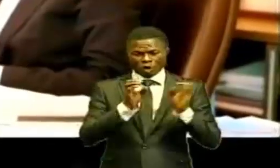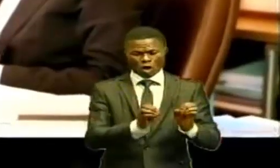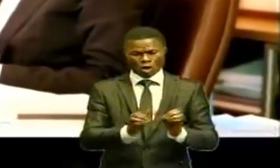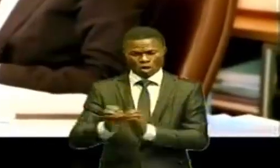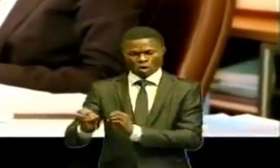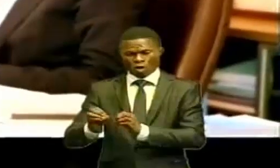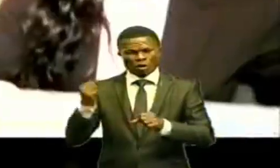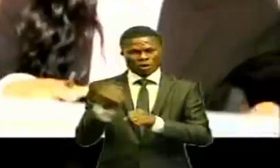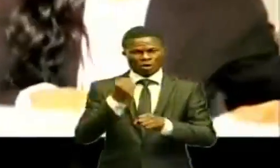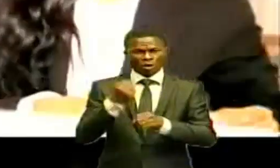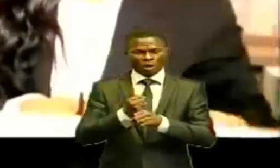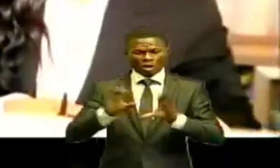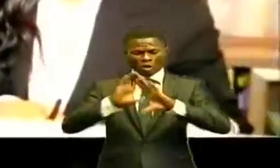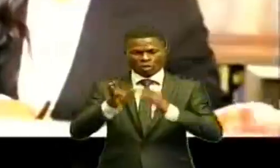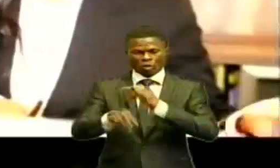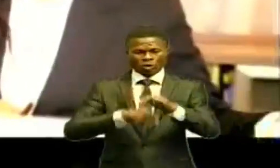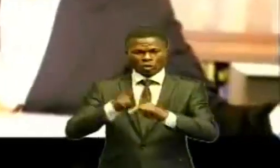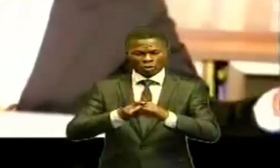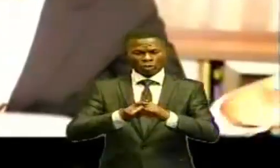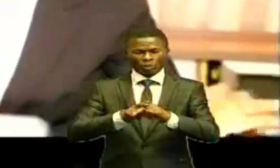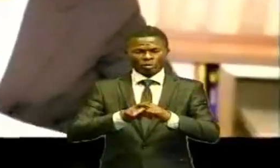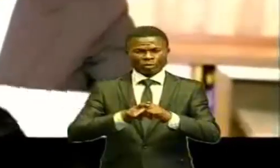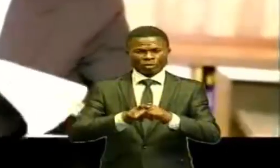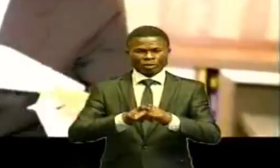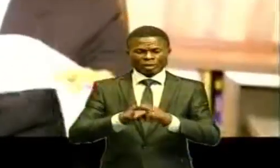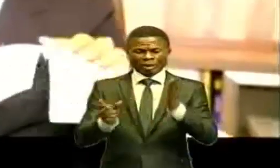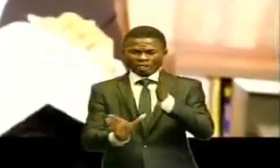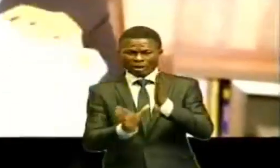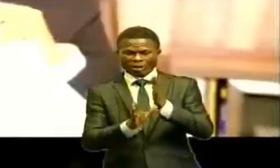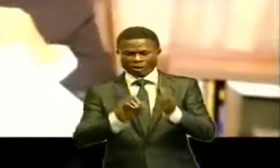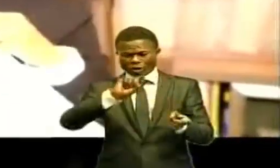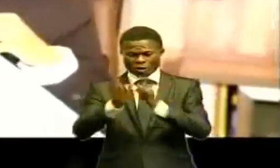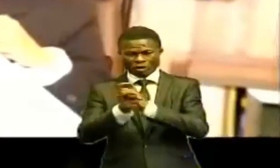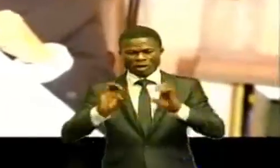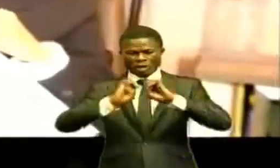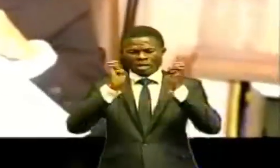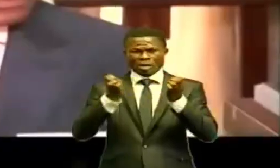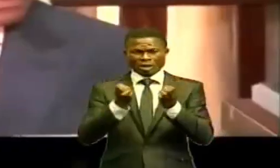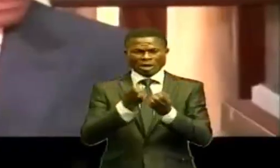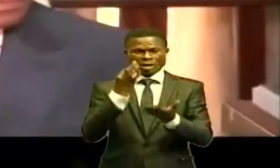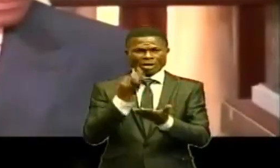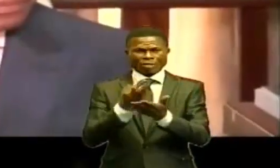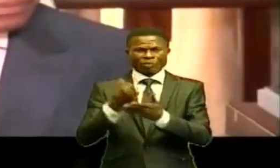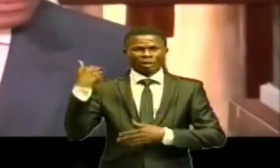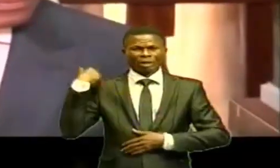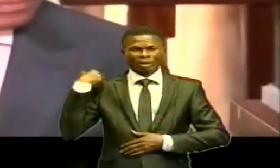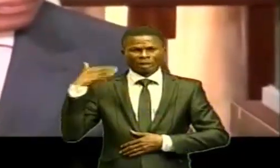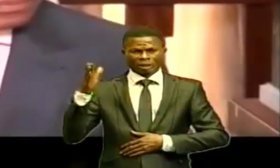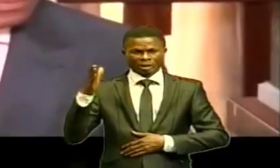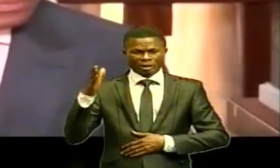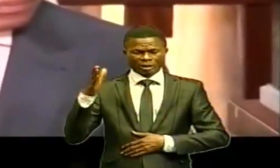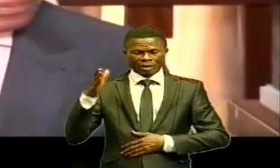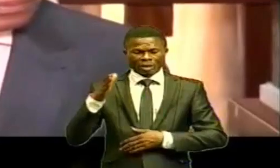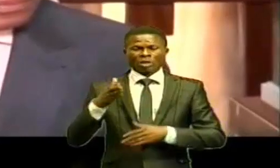organisation et fonctionnement du Comité national de pilotage de la stratégie des réformes des entreprises publiques, des finances publiques. Placés